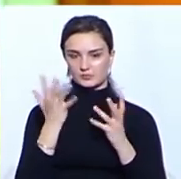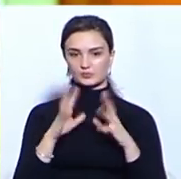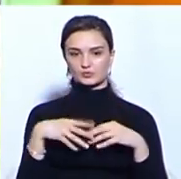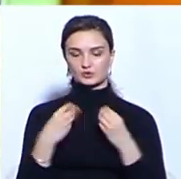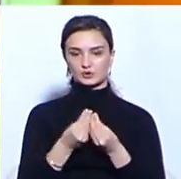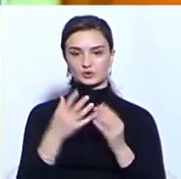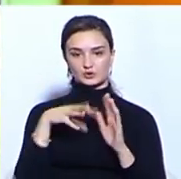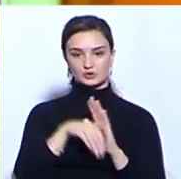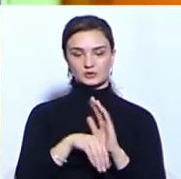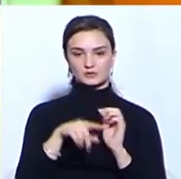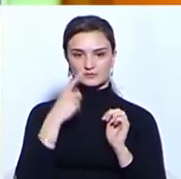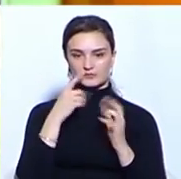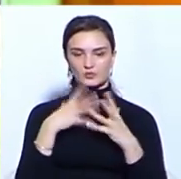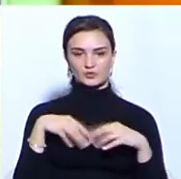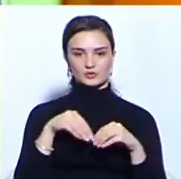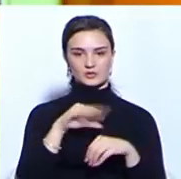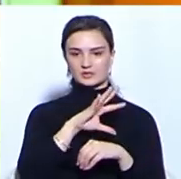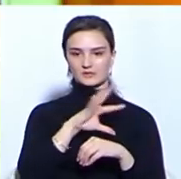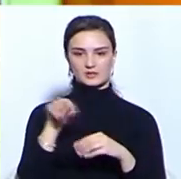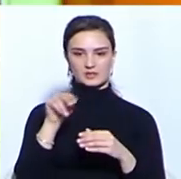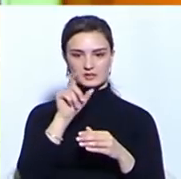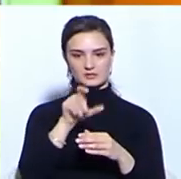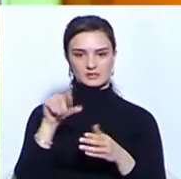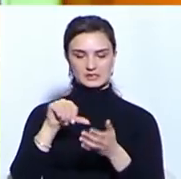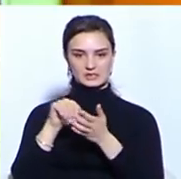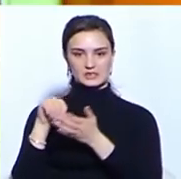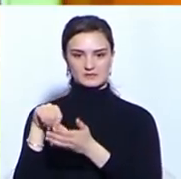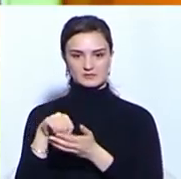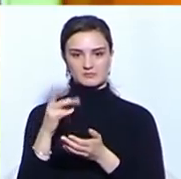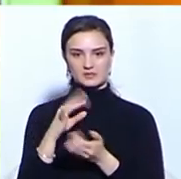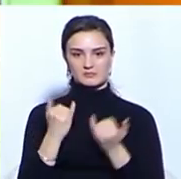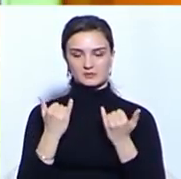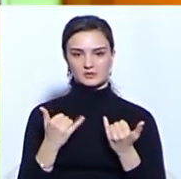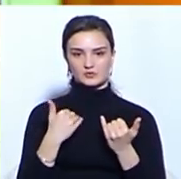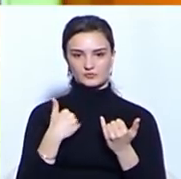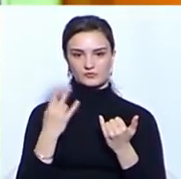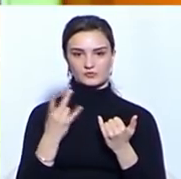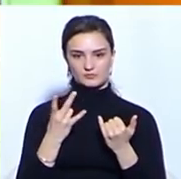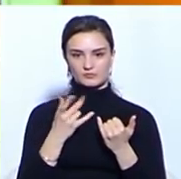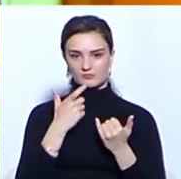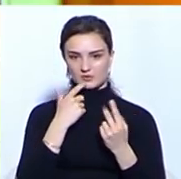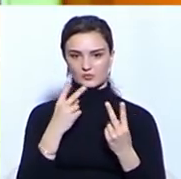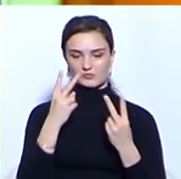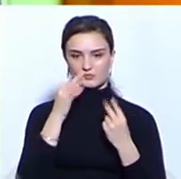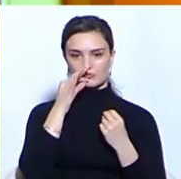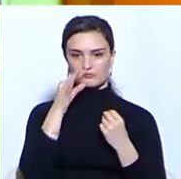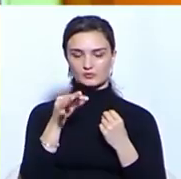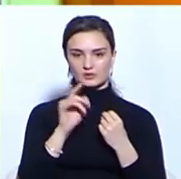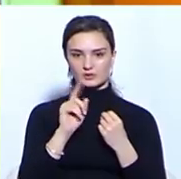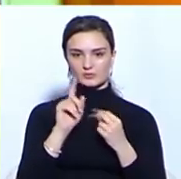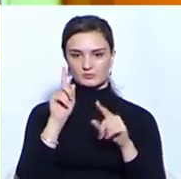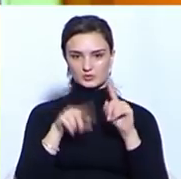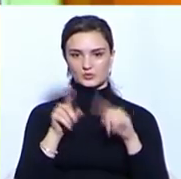ოჯახის შიგნით ვიტყვით, ოჯახის ყველა წევრს, მაგრამ დღეს ჩვენ უნდა მაყურებელს გავახსენოთ,